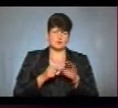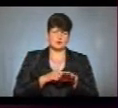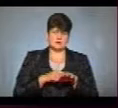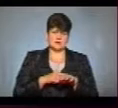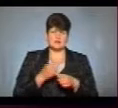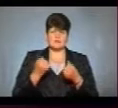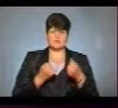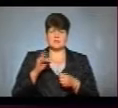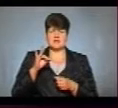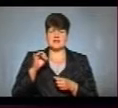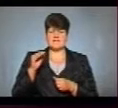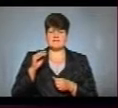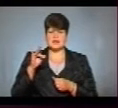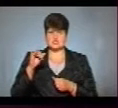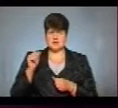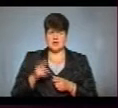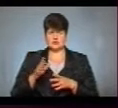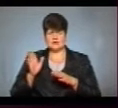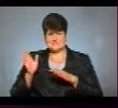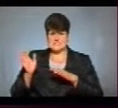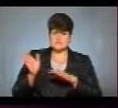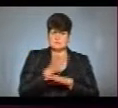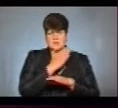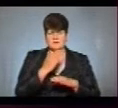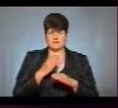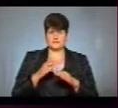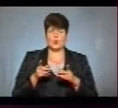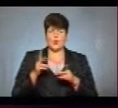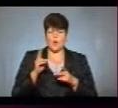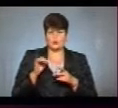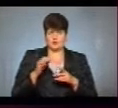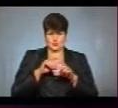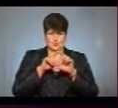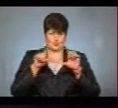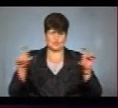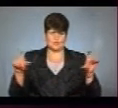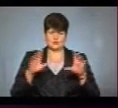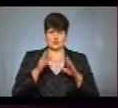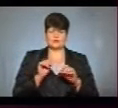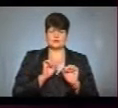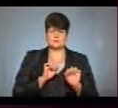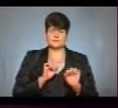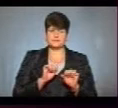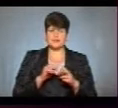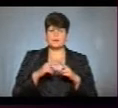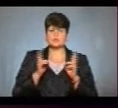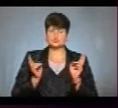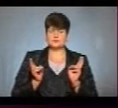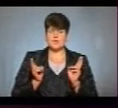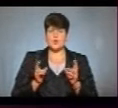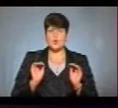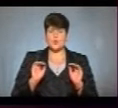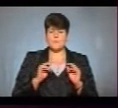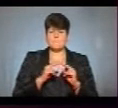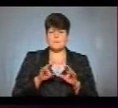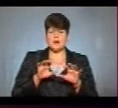автомобіль-рефрижератор «Мерседес» збив цю конструкцію. Про це новинам повідомив головний інженер відділу технагляду Тернопільської міськради Ярослав Копча. Обмежувач